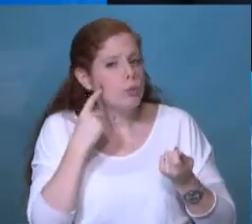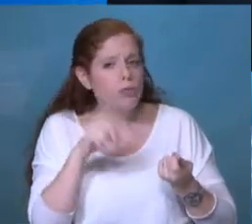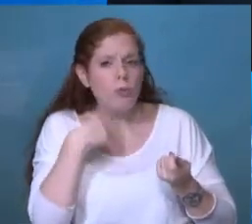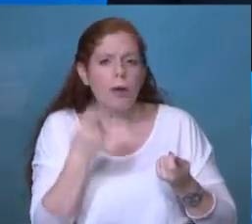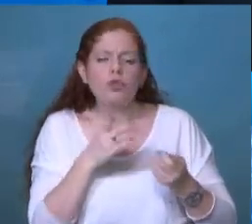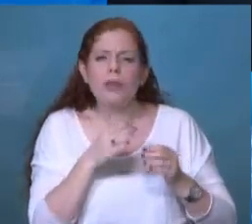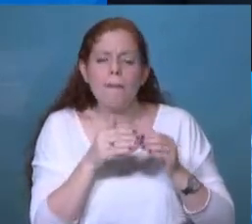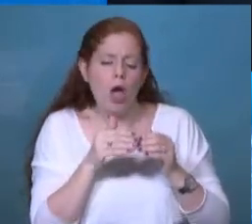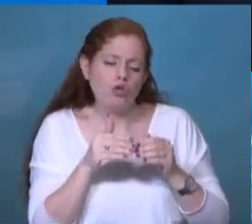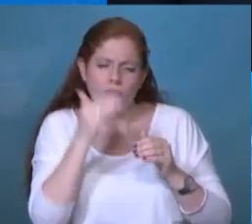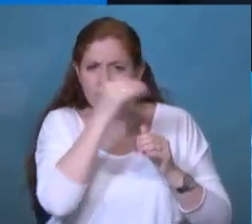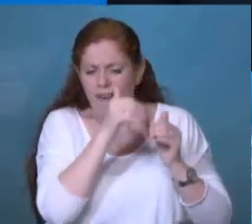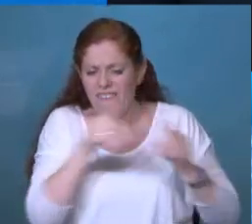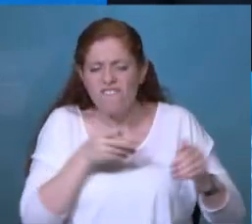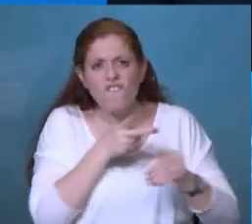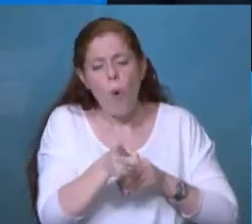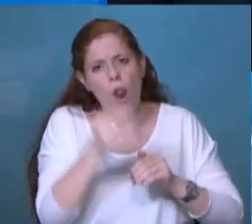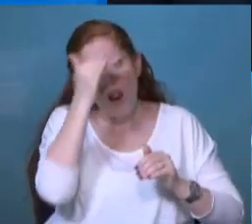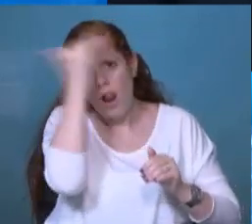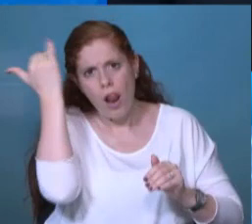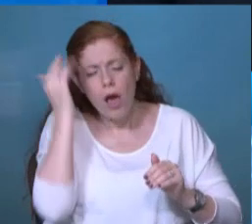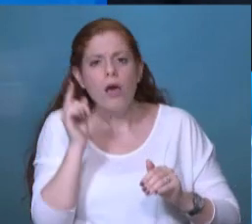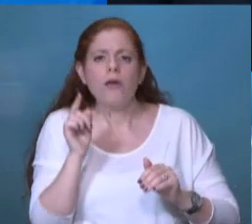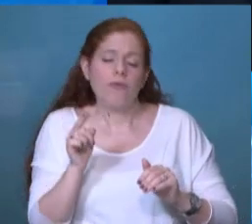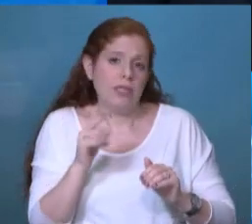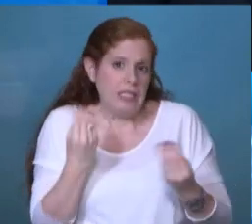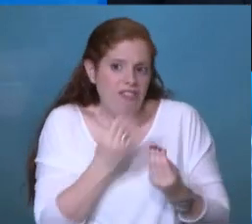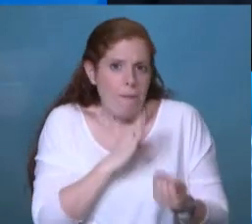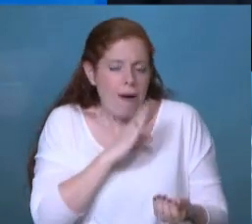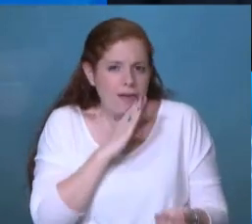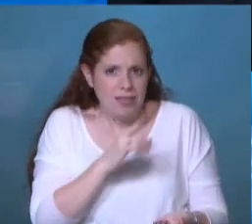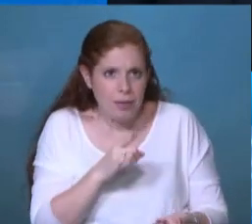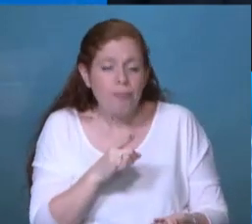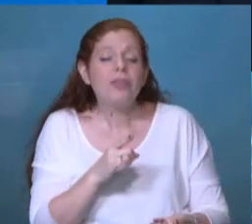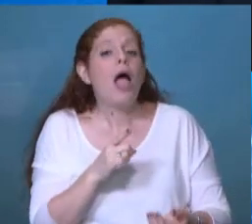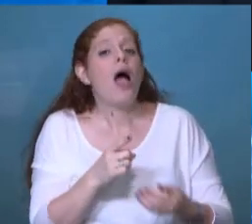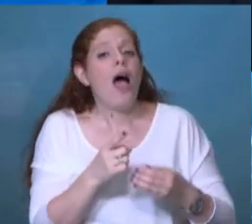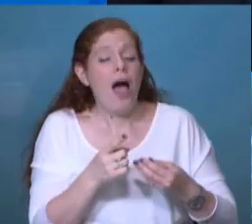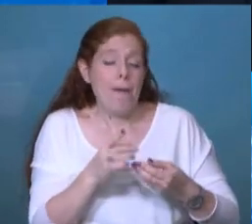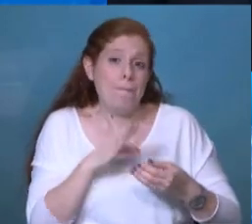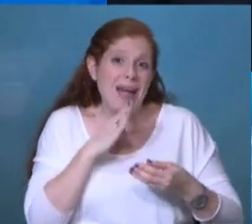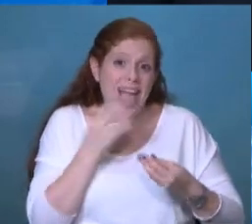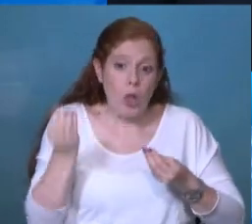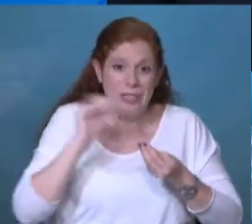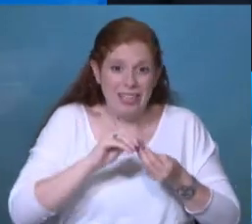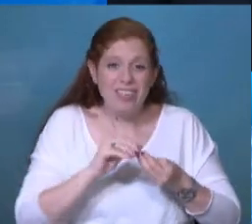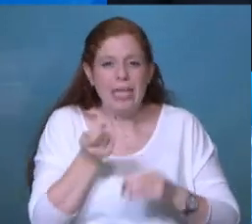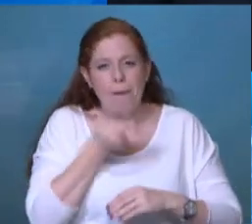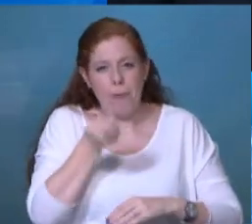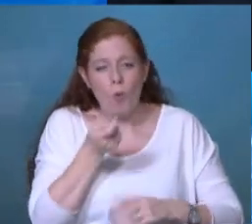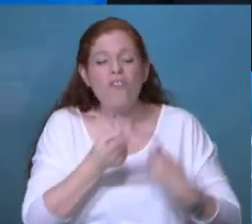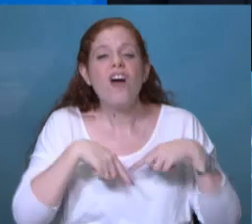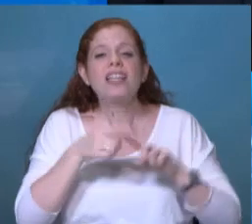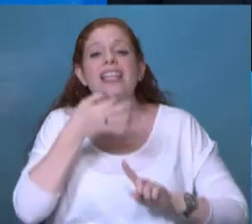חציית קו לא פחות מכך, ותקדים בעייתי. הפלונטר הנוסף כאמור הוא פלונטר המימון. ועדת היתרים מתעקשת